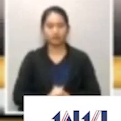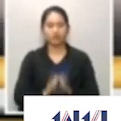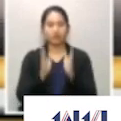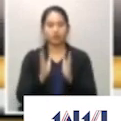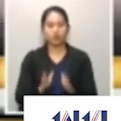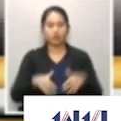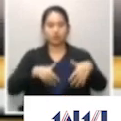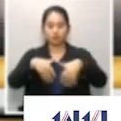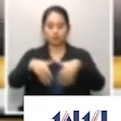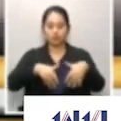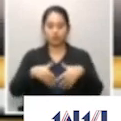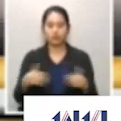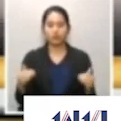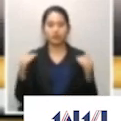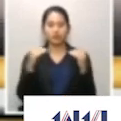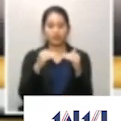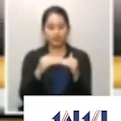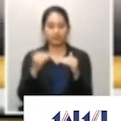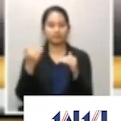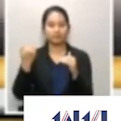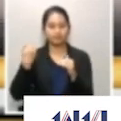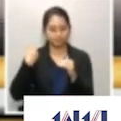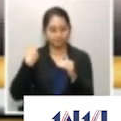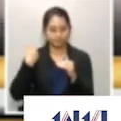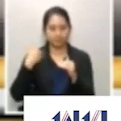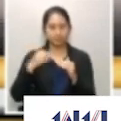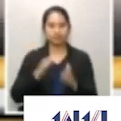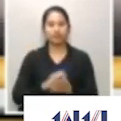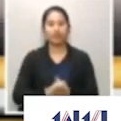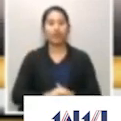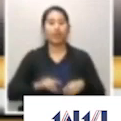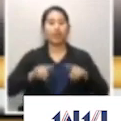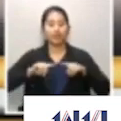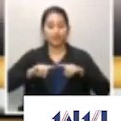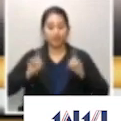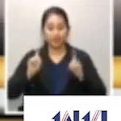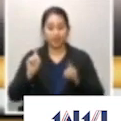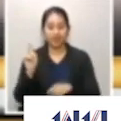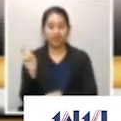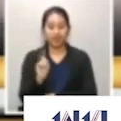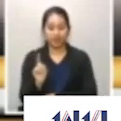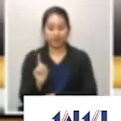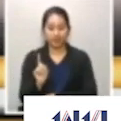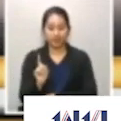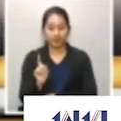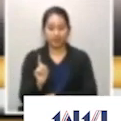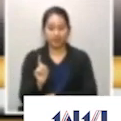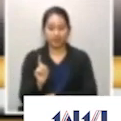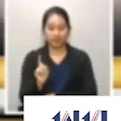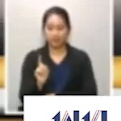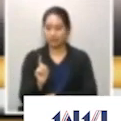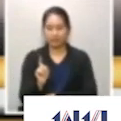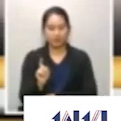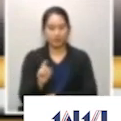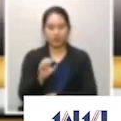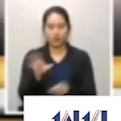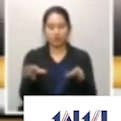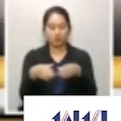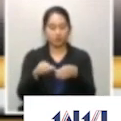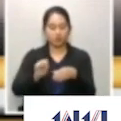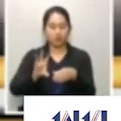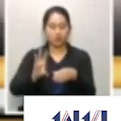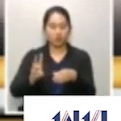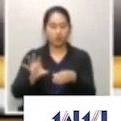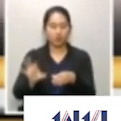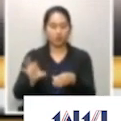มีสิทธิ์แต่ไม่ได้เลือกสว.แม้แต่ค